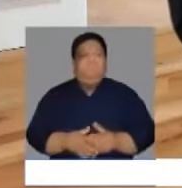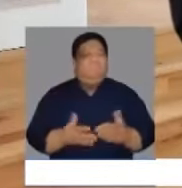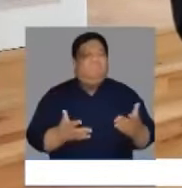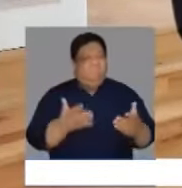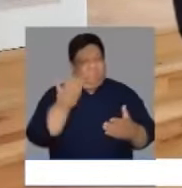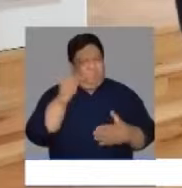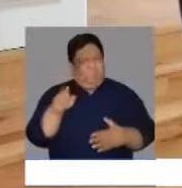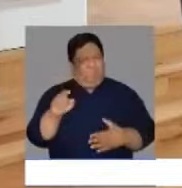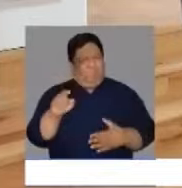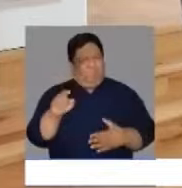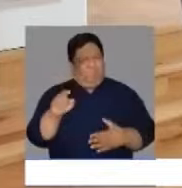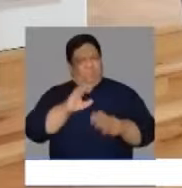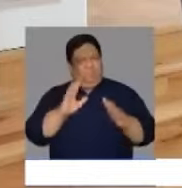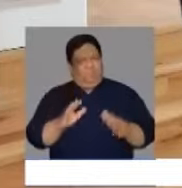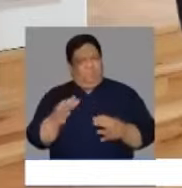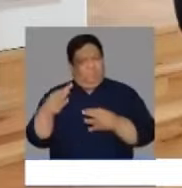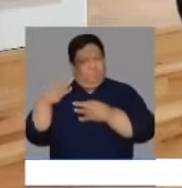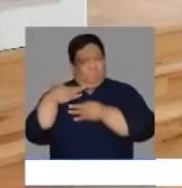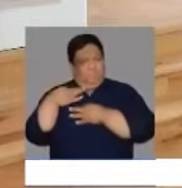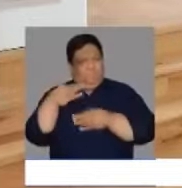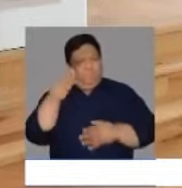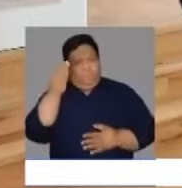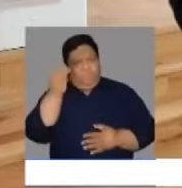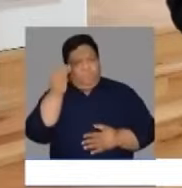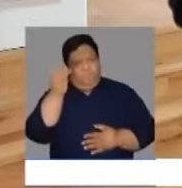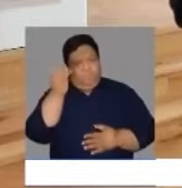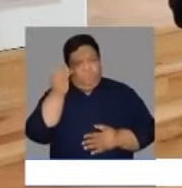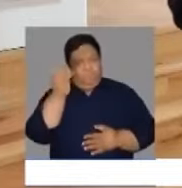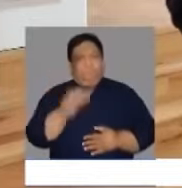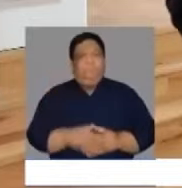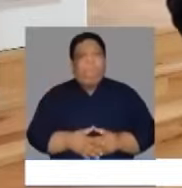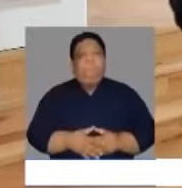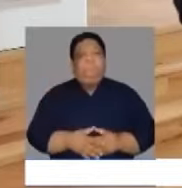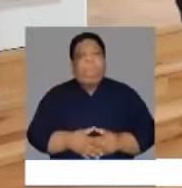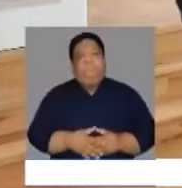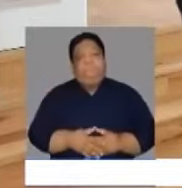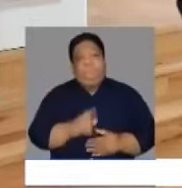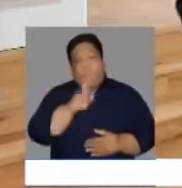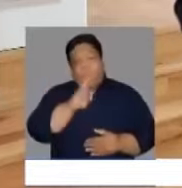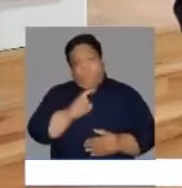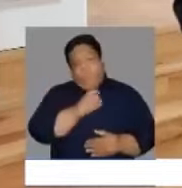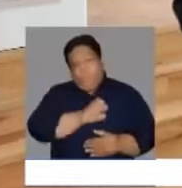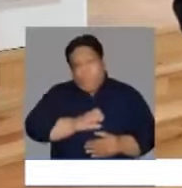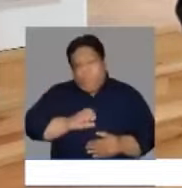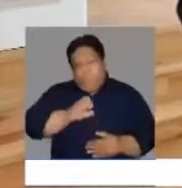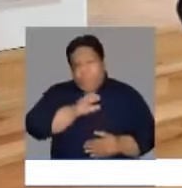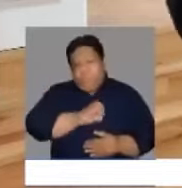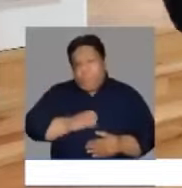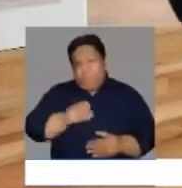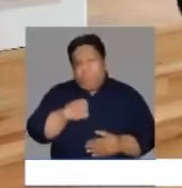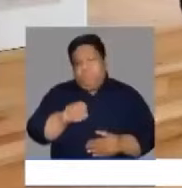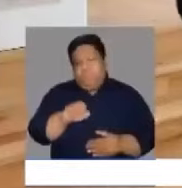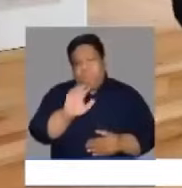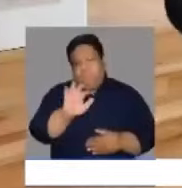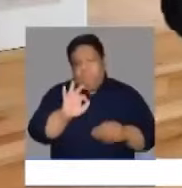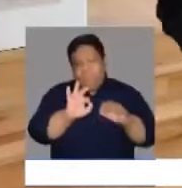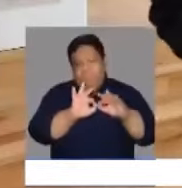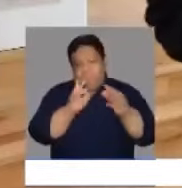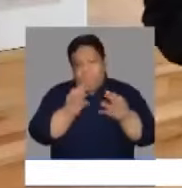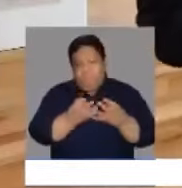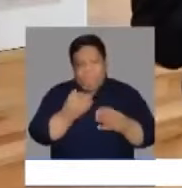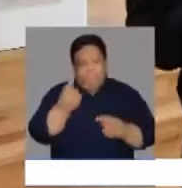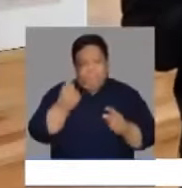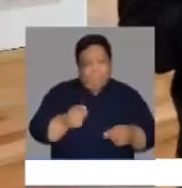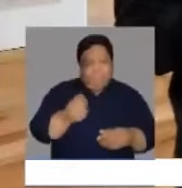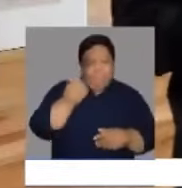ng pananagutan sa ganitong sitwasyon? Nakikiramay po tayo sa mga pamilya ng mga batang pumanaw. Talagang masakit